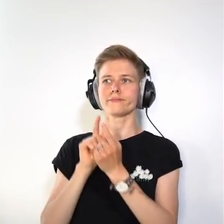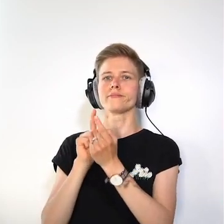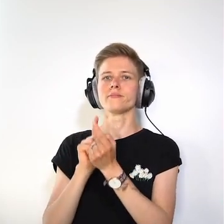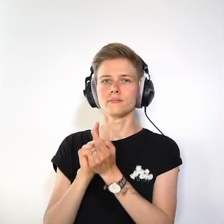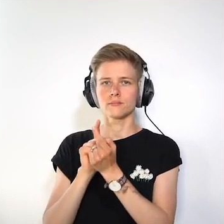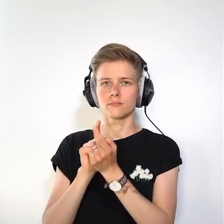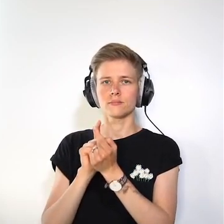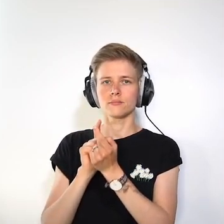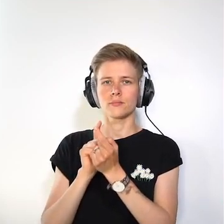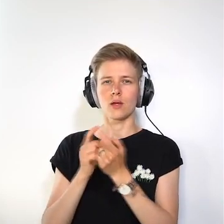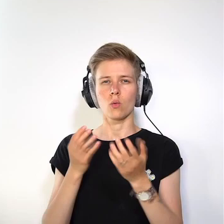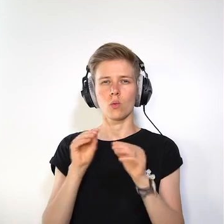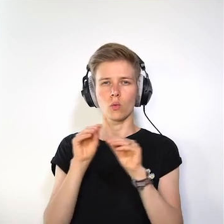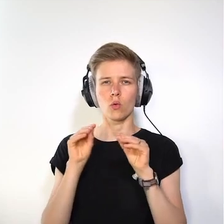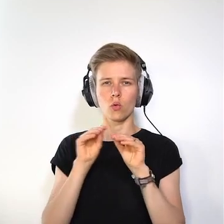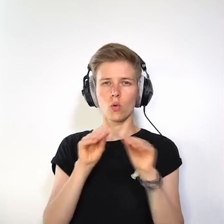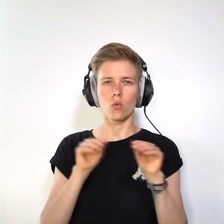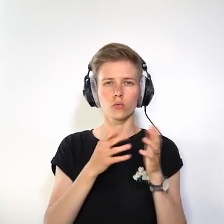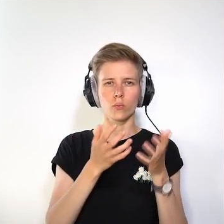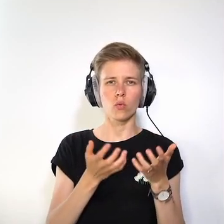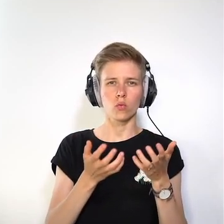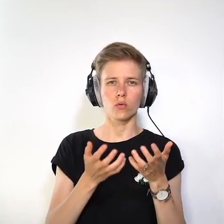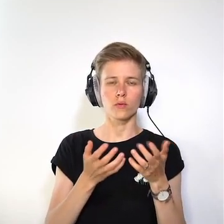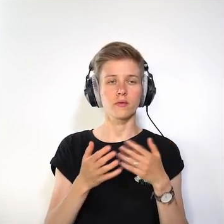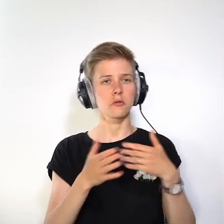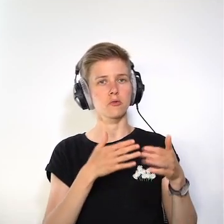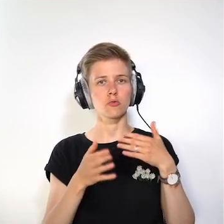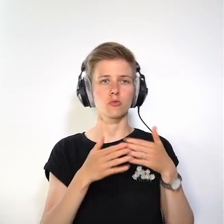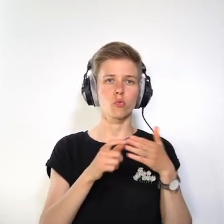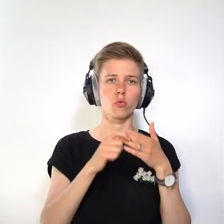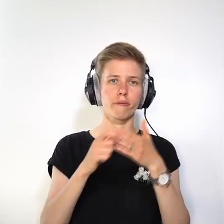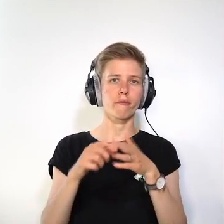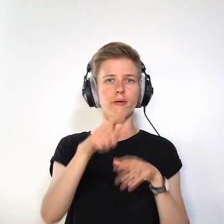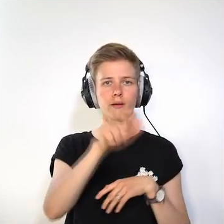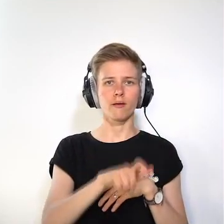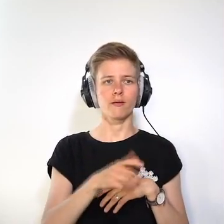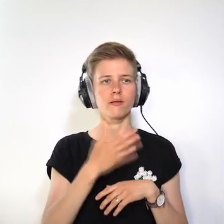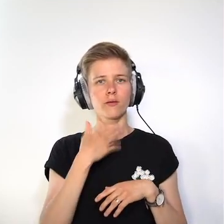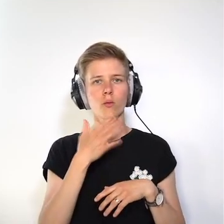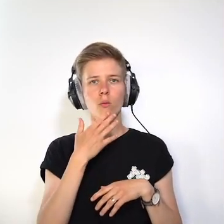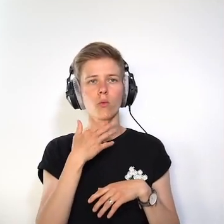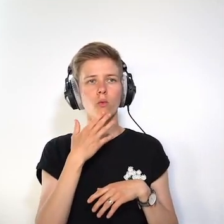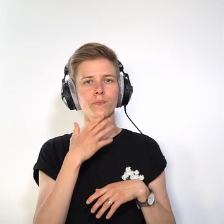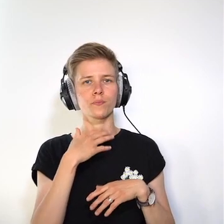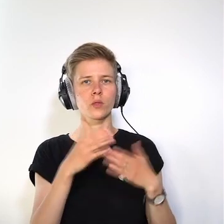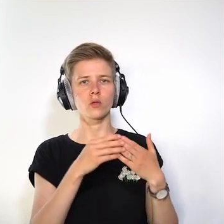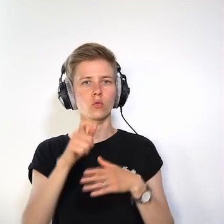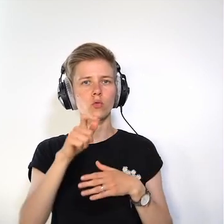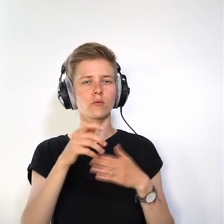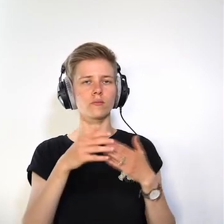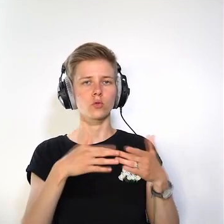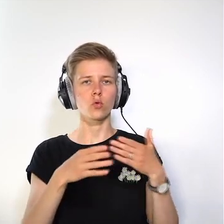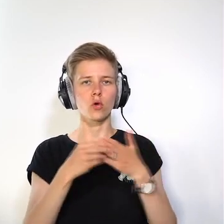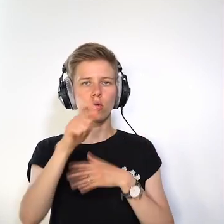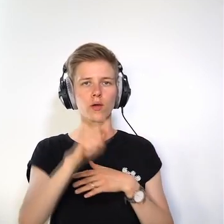meni työnohjauksiin. Ja työnohjauksessa saattoi olla joku hyvinkin psykodynaamista suuntausta edustava työnohjaaja, joka välitti